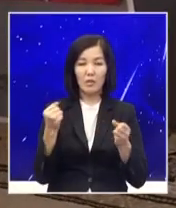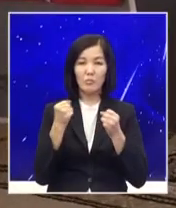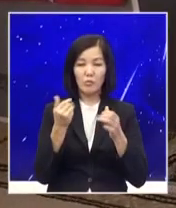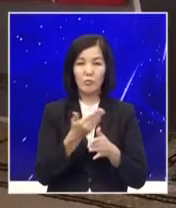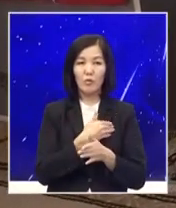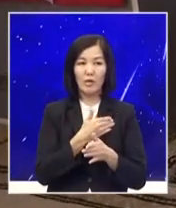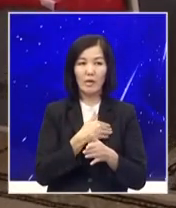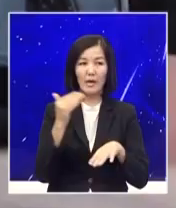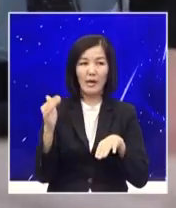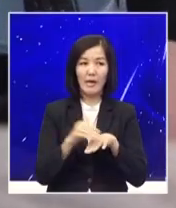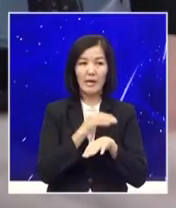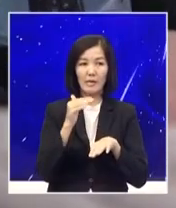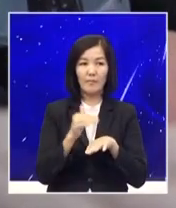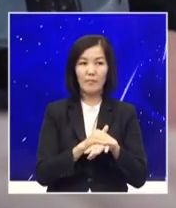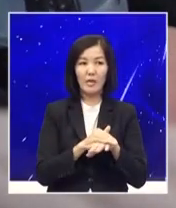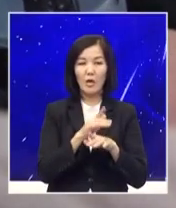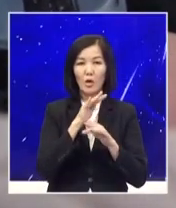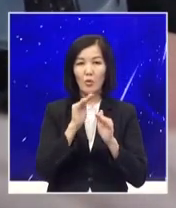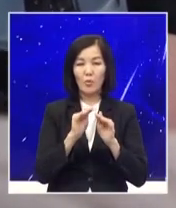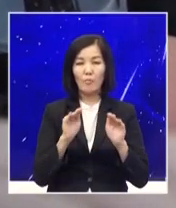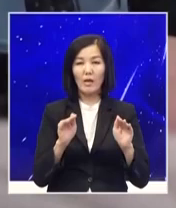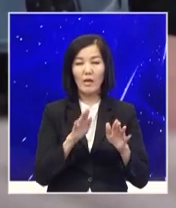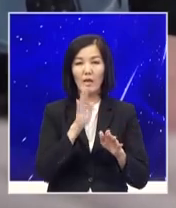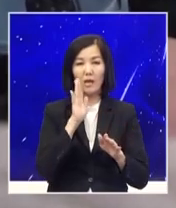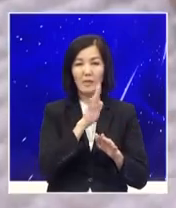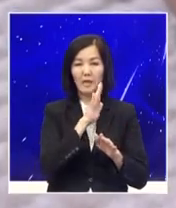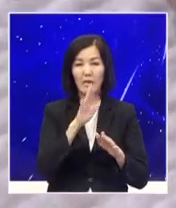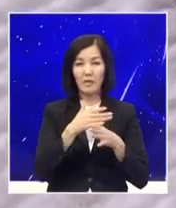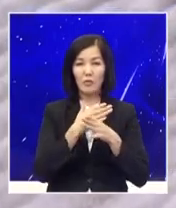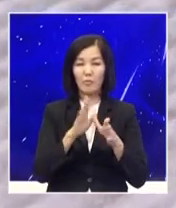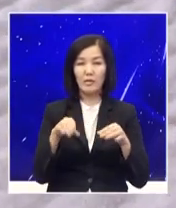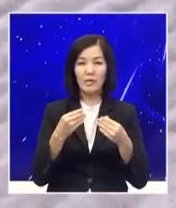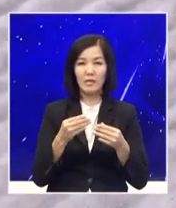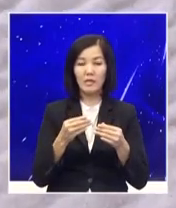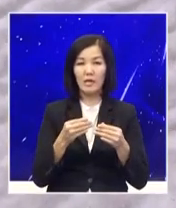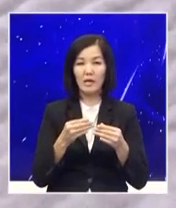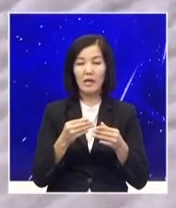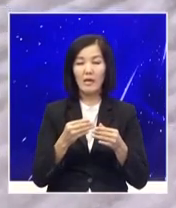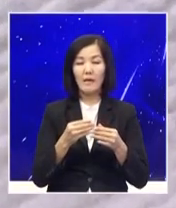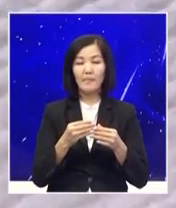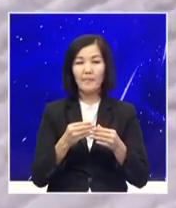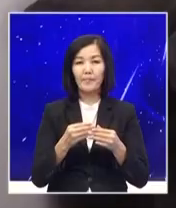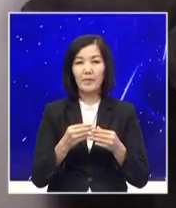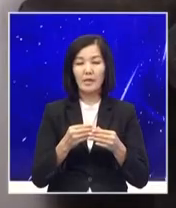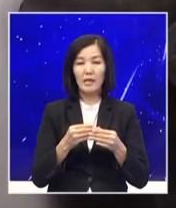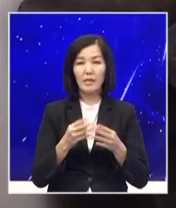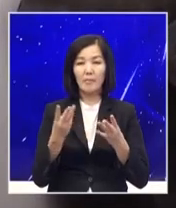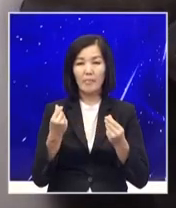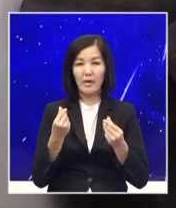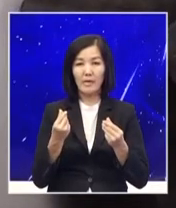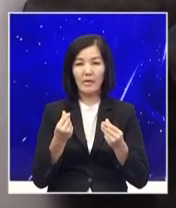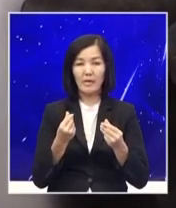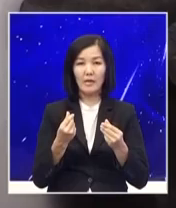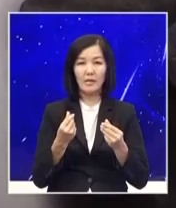ашық қайырымды жан көппалалы аналарға да көмектеседі. Өзінің тұрмыс жағдайына қарамай, қатарластарына қол ұшын созады. Барымен бөлісіп,